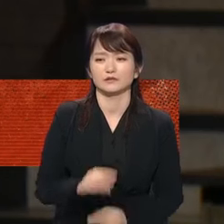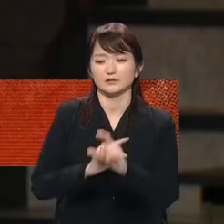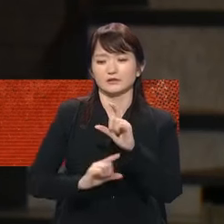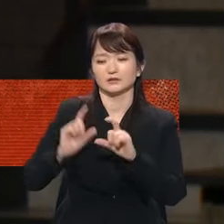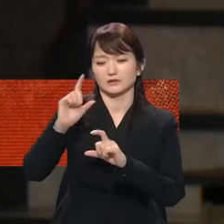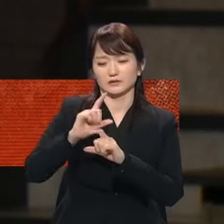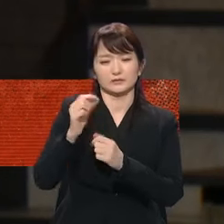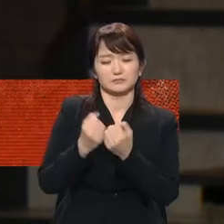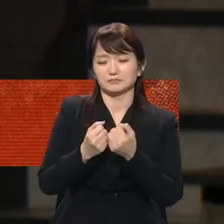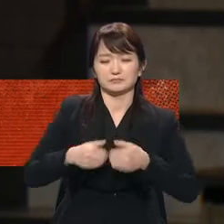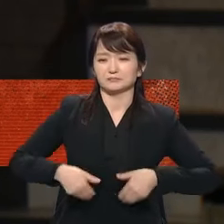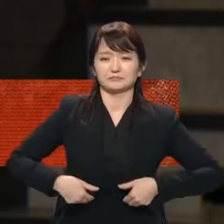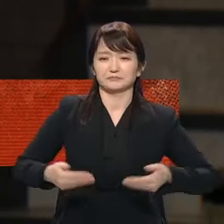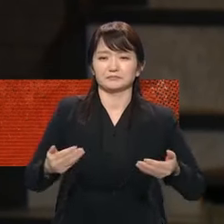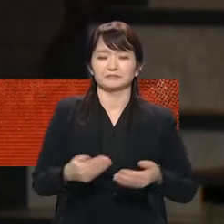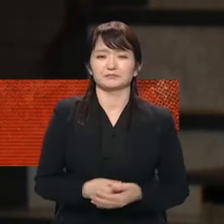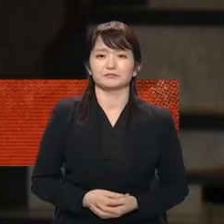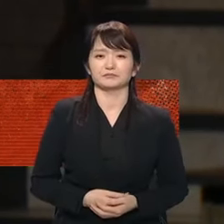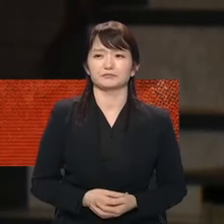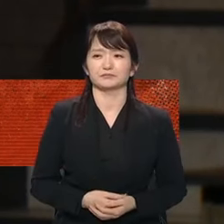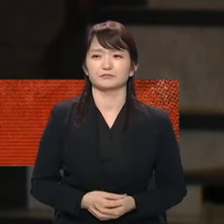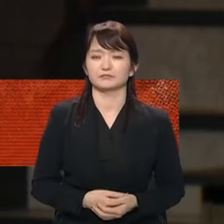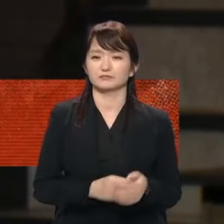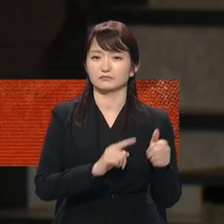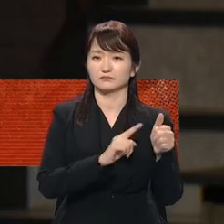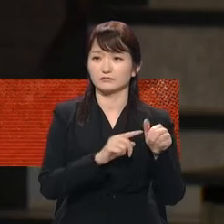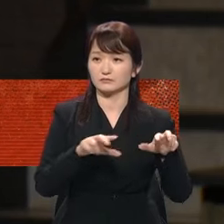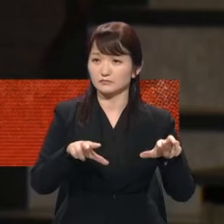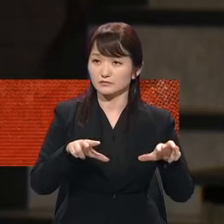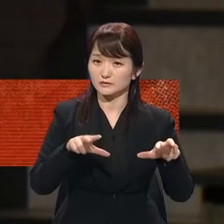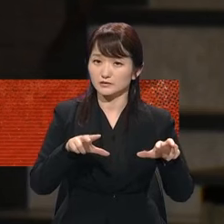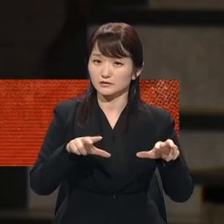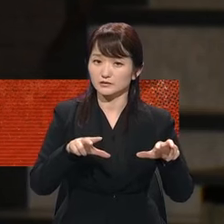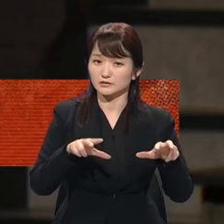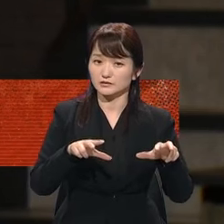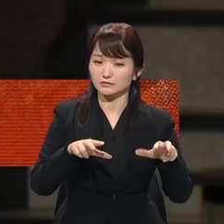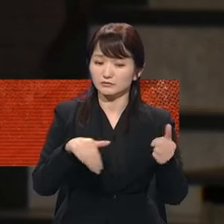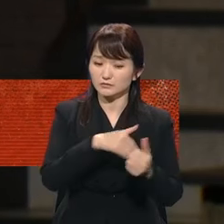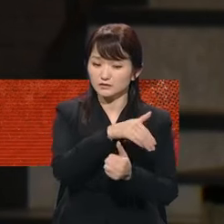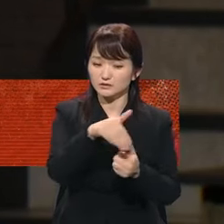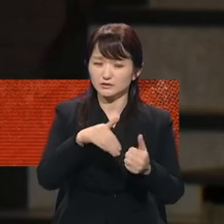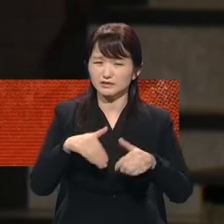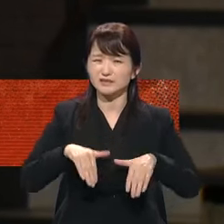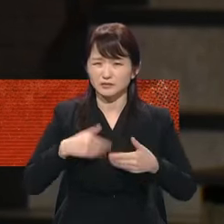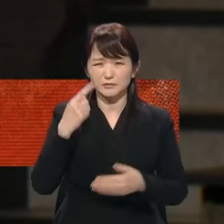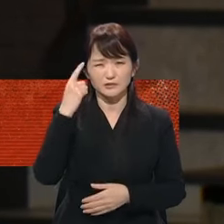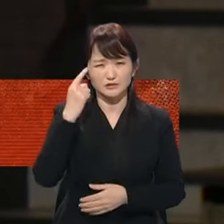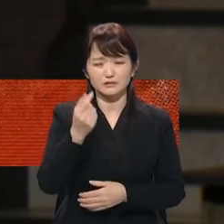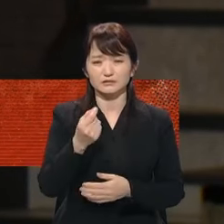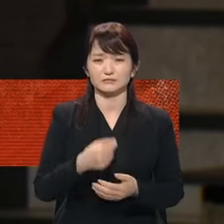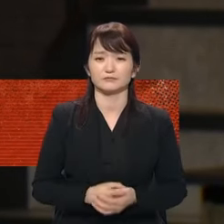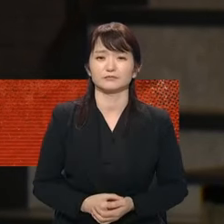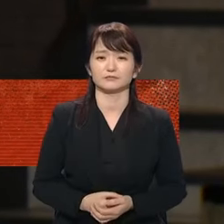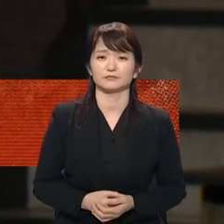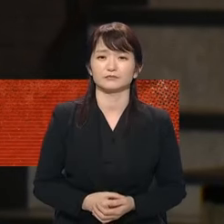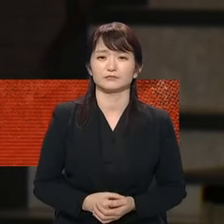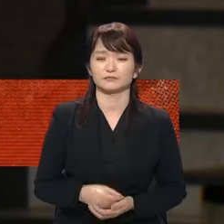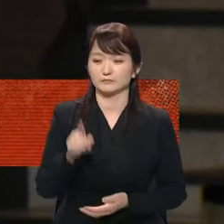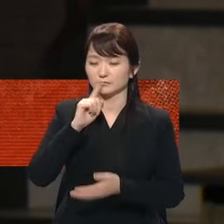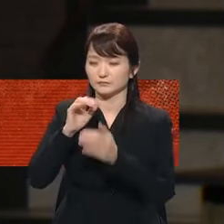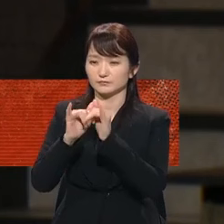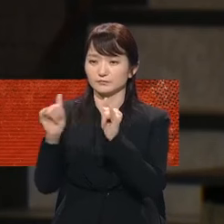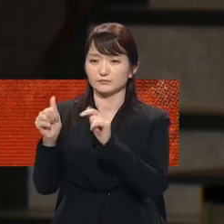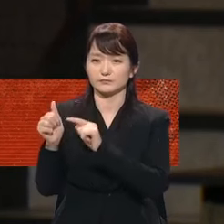부분도 없다라고 하는데 아마 이분도 지금 이것에 대해서 상당히 좀 가볍게 생각을 하고 계신 것 같아요. 그래서 지금 이제 제보자 같은 경우는